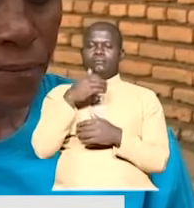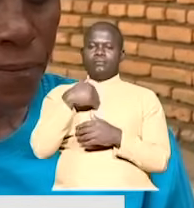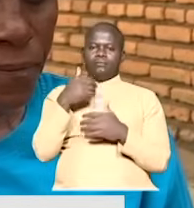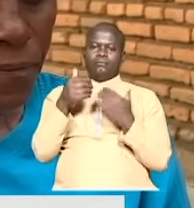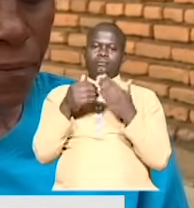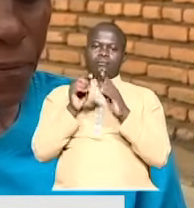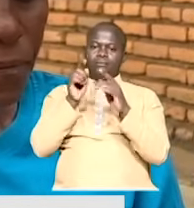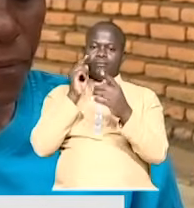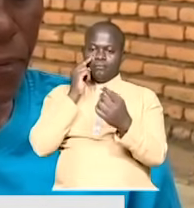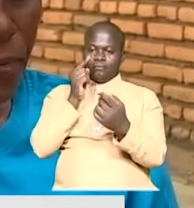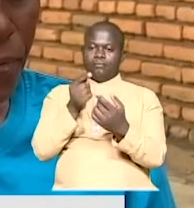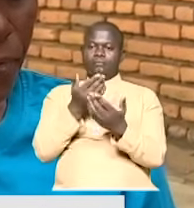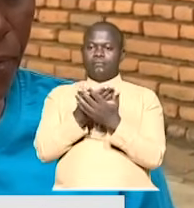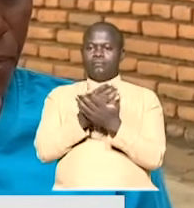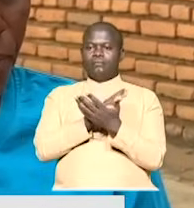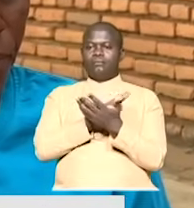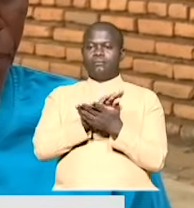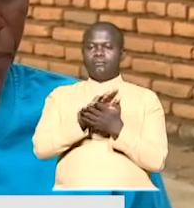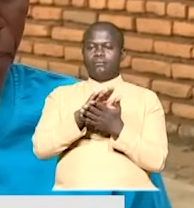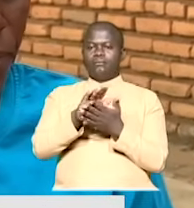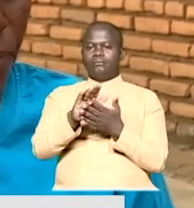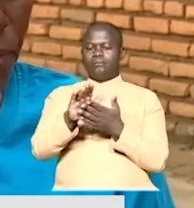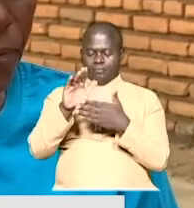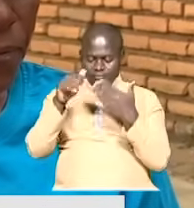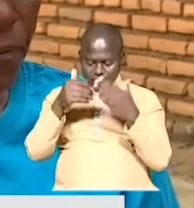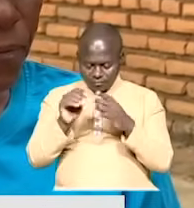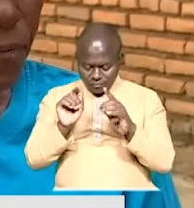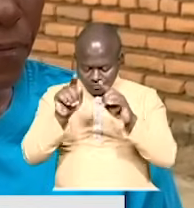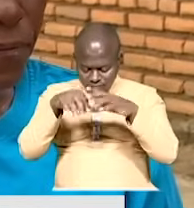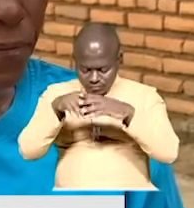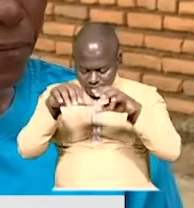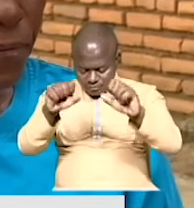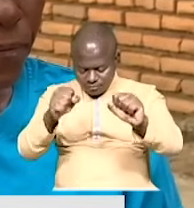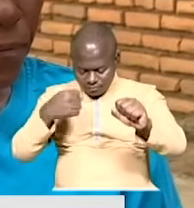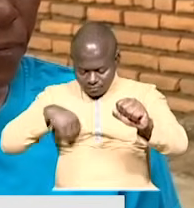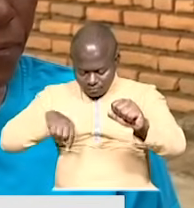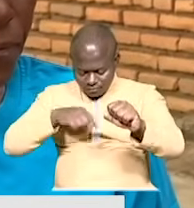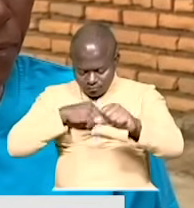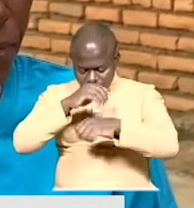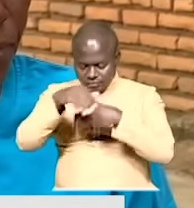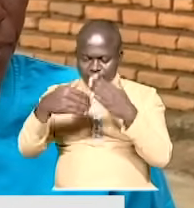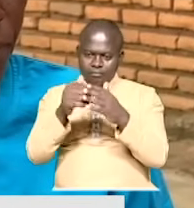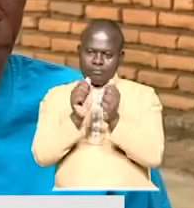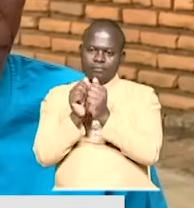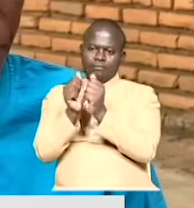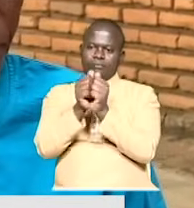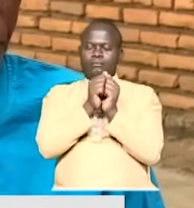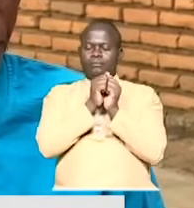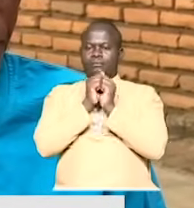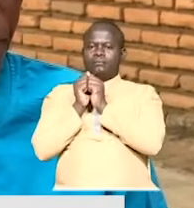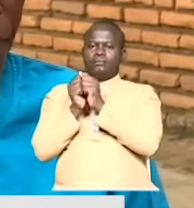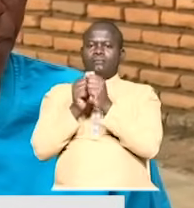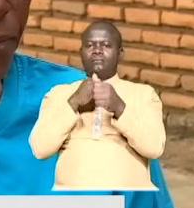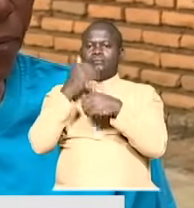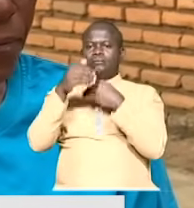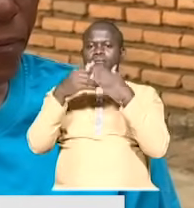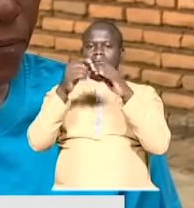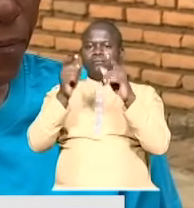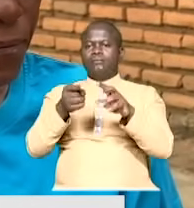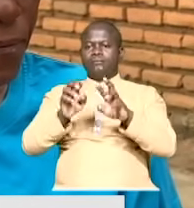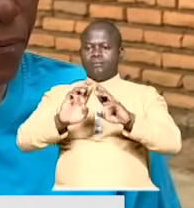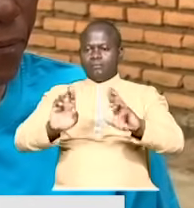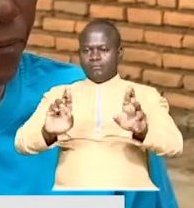kumureba ngo nabampe imbabazi ndagenda fata akanya ndagenda njyana n'umwarimu twari turi kumwe ngeze wisanga